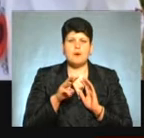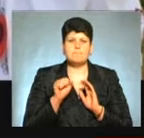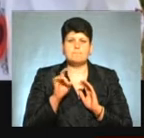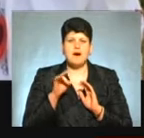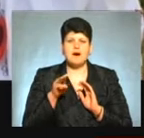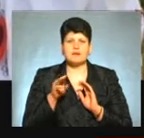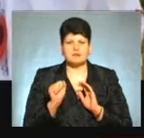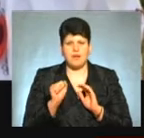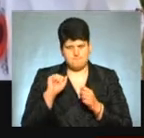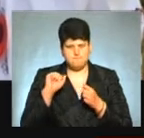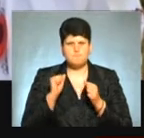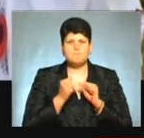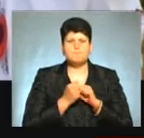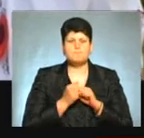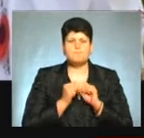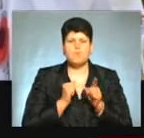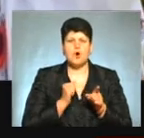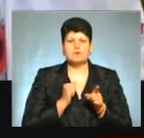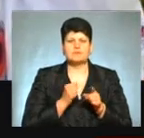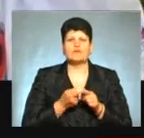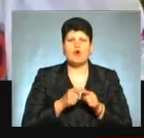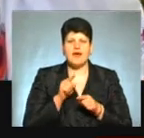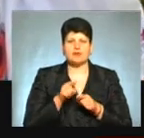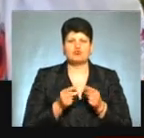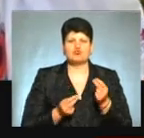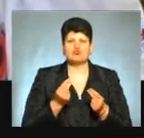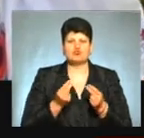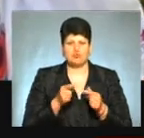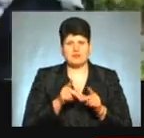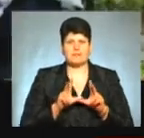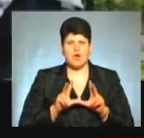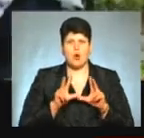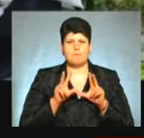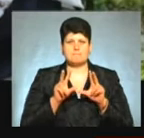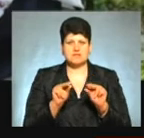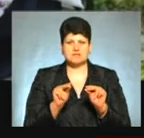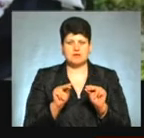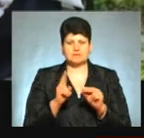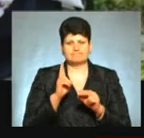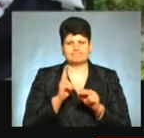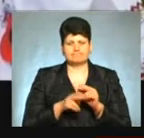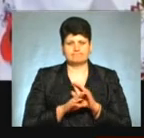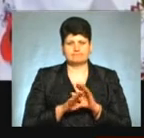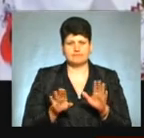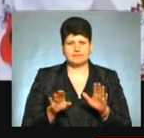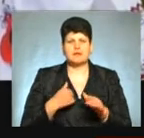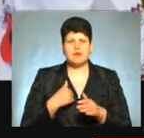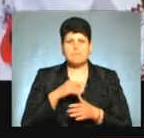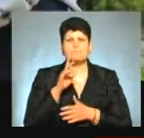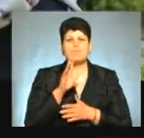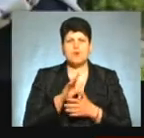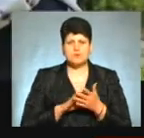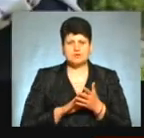марта пам'ять, от ця шутка, що мені тобі обіцяли, і на тім кінець. Я